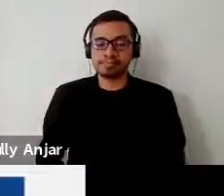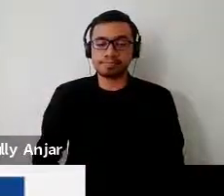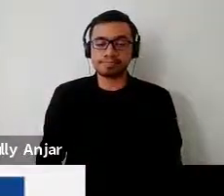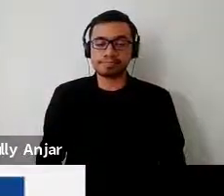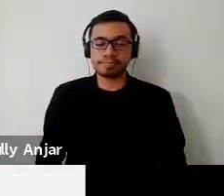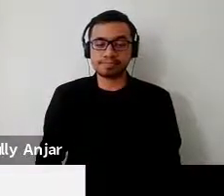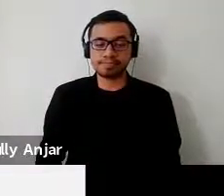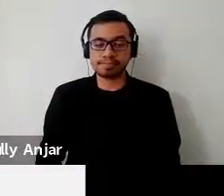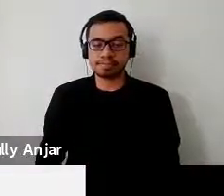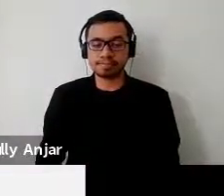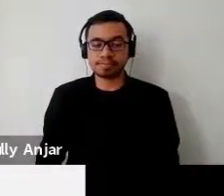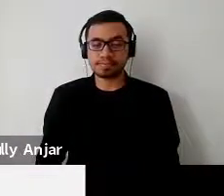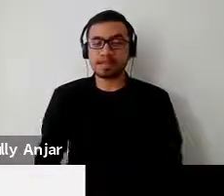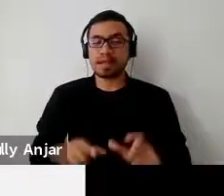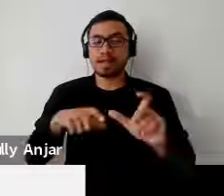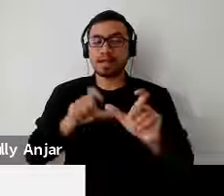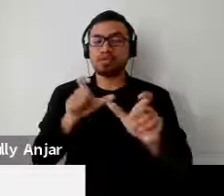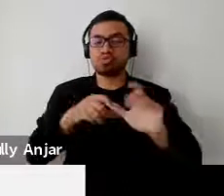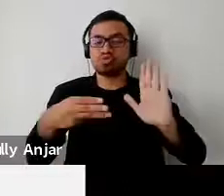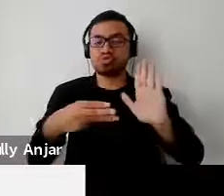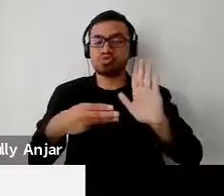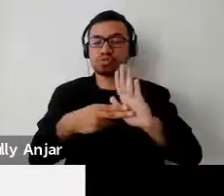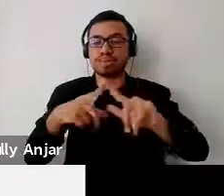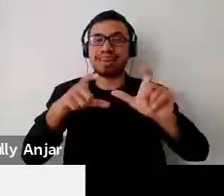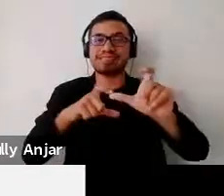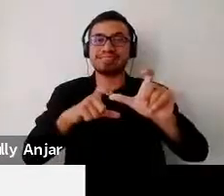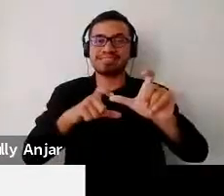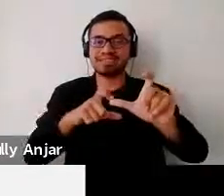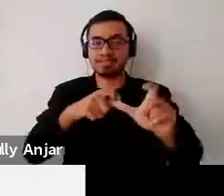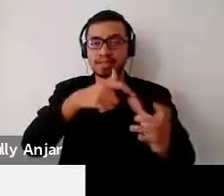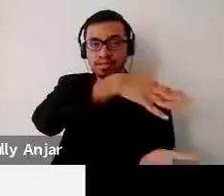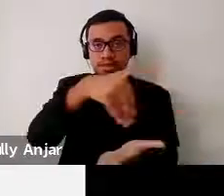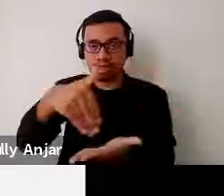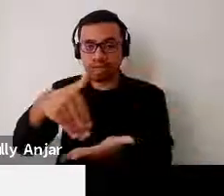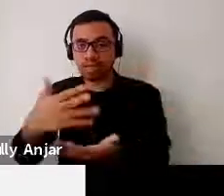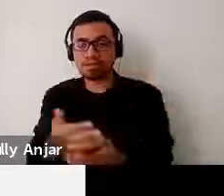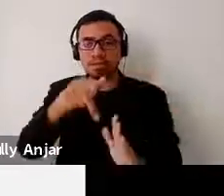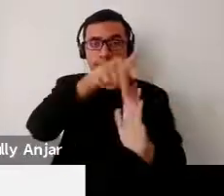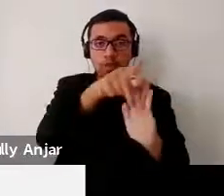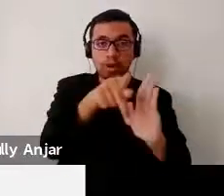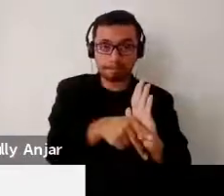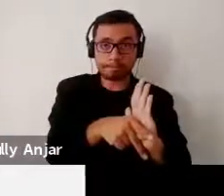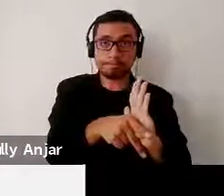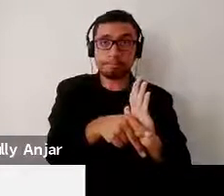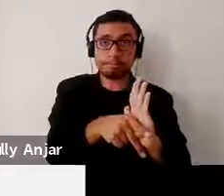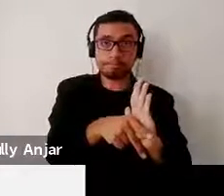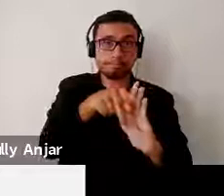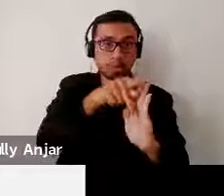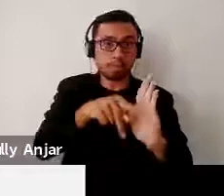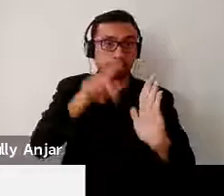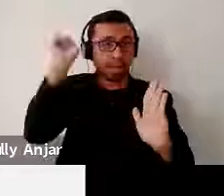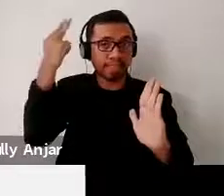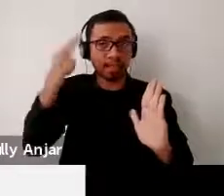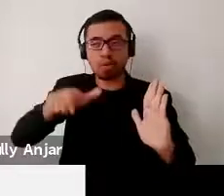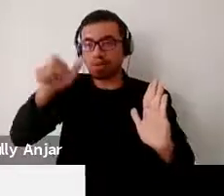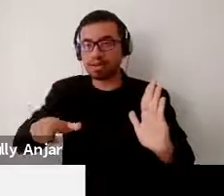Dari hasil Susenas juga bisa kita ketahui berapa yang mengakses program-program yang dilaksanakan oleh pemerintah,